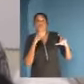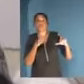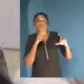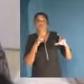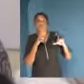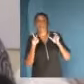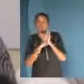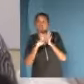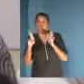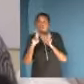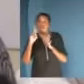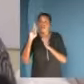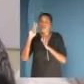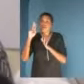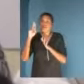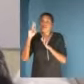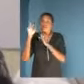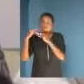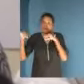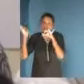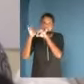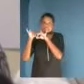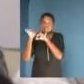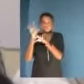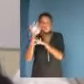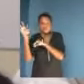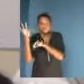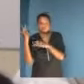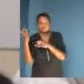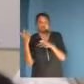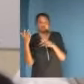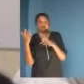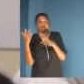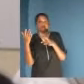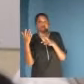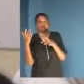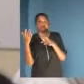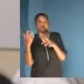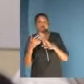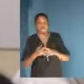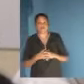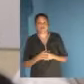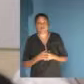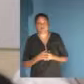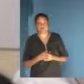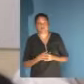référents nationaux, institutions nationales, on fait allusion à la France.